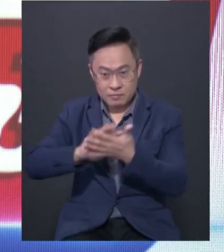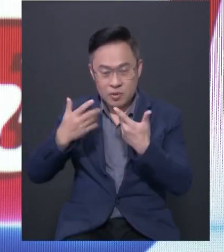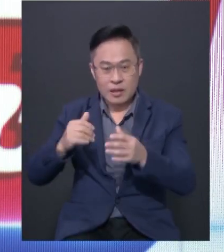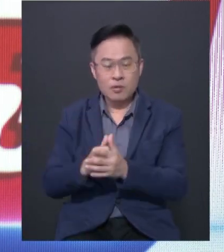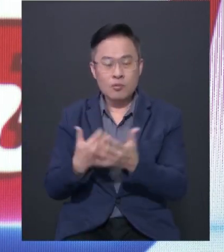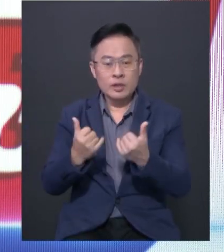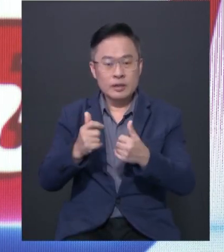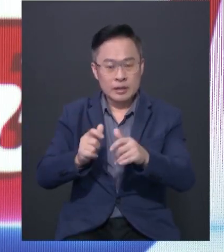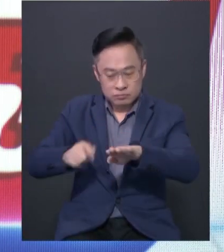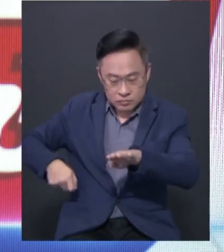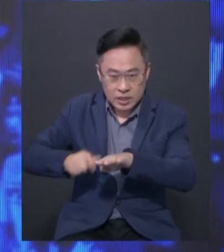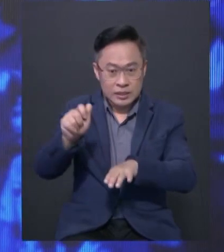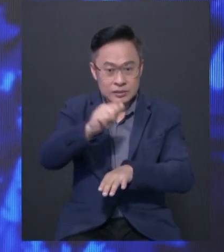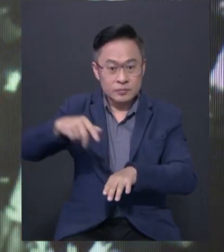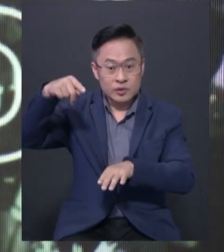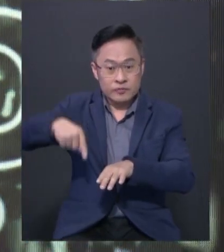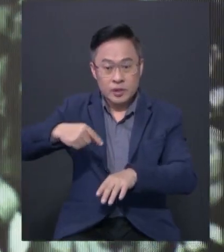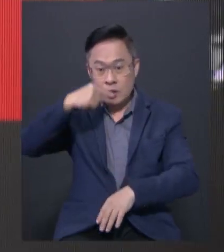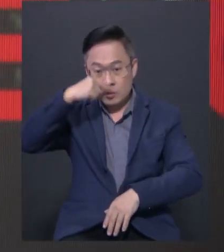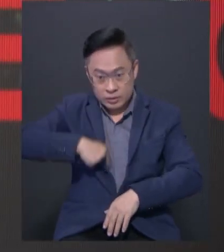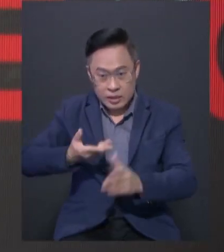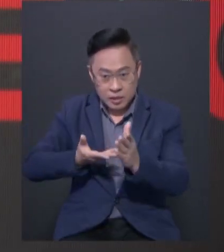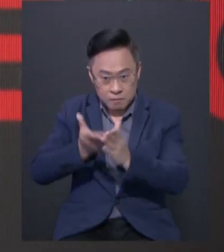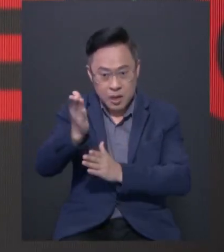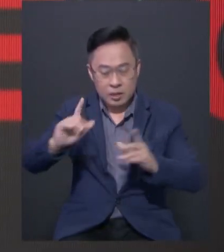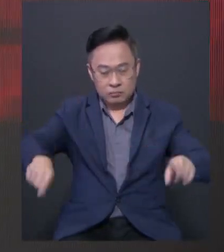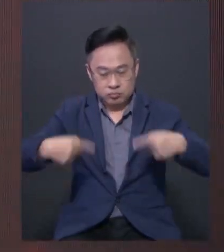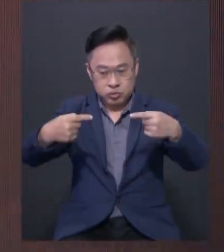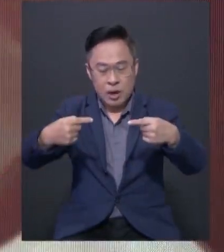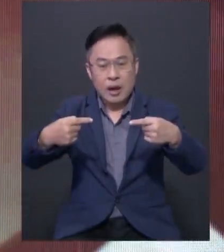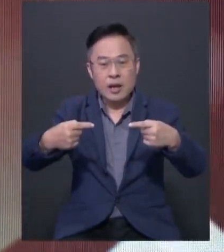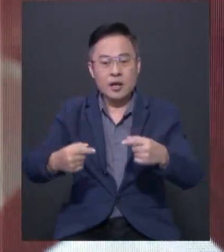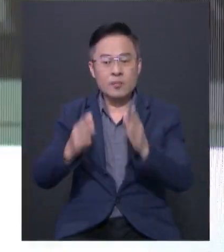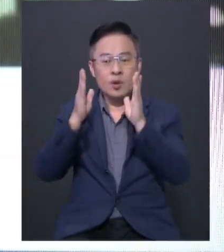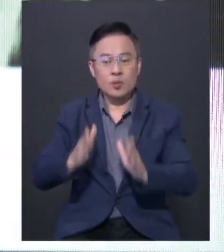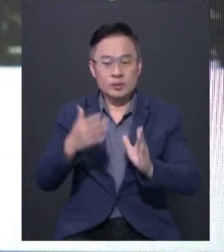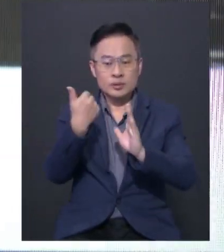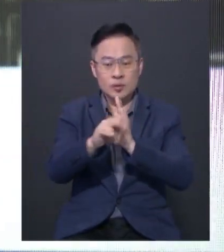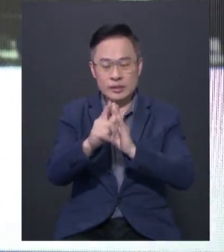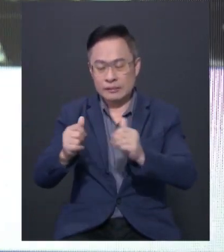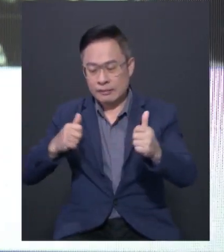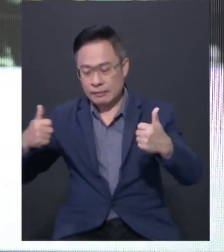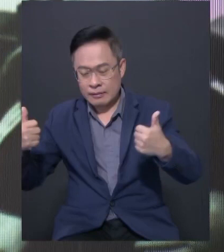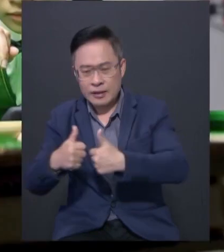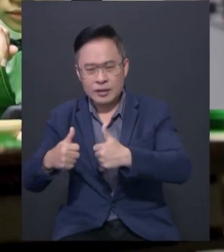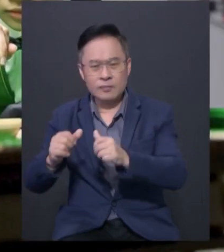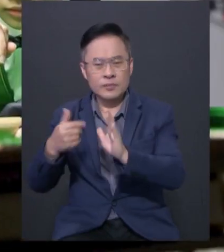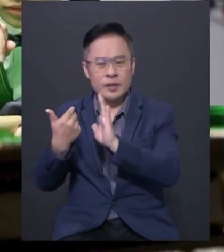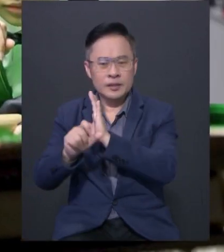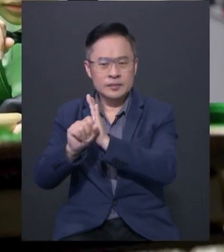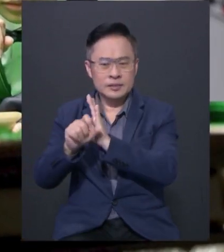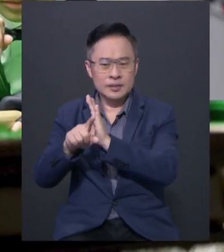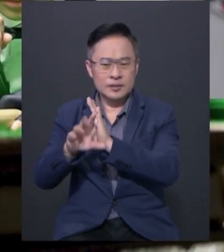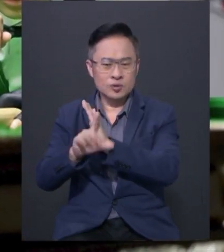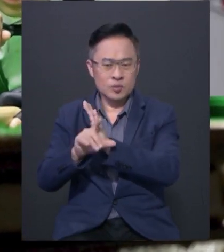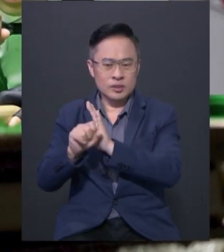การแข่งขันเอเชียแปซิฟิกครับนักสนุกไทยของเราก็เข้าชิงกันเองครับพลอยขอนแก่นชิงกับใบพัดศรีราชาครับ นี ่มีแต่ข่าวดี